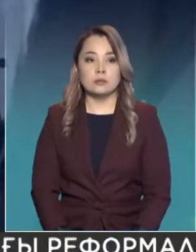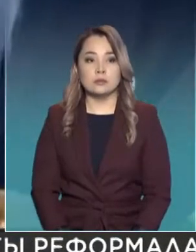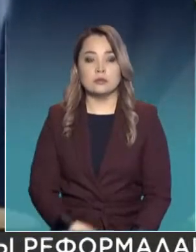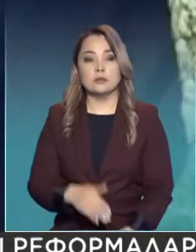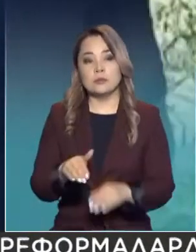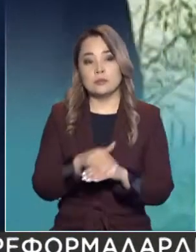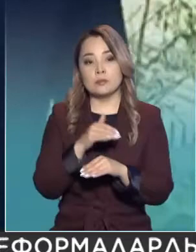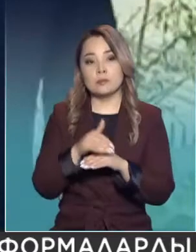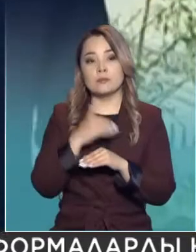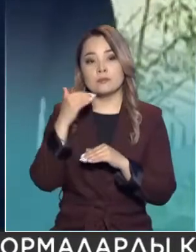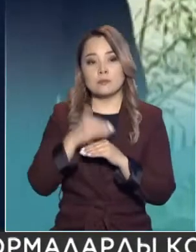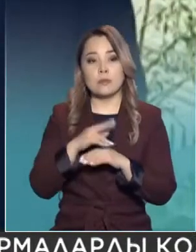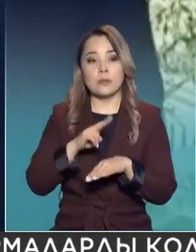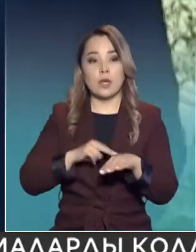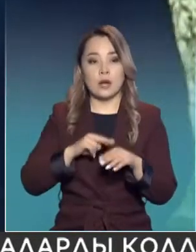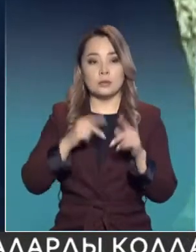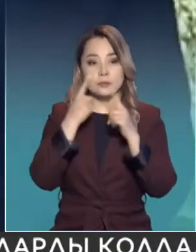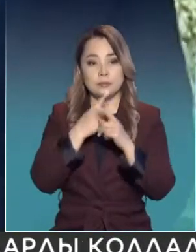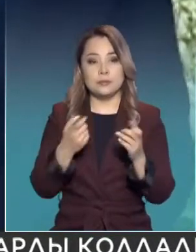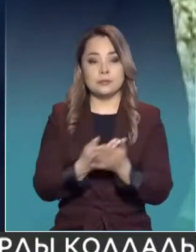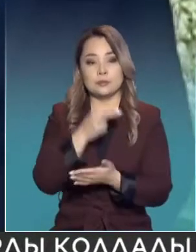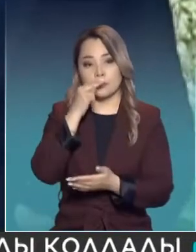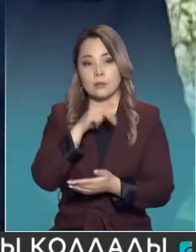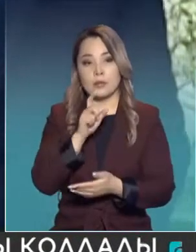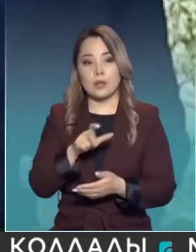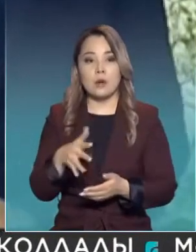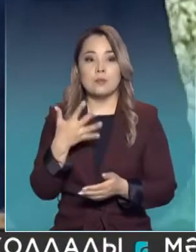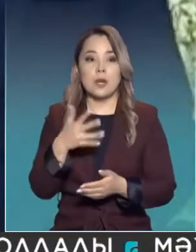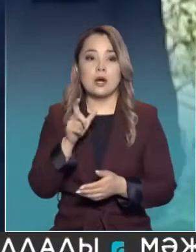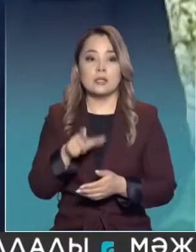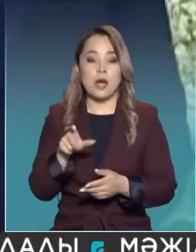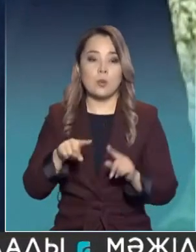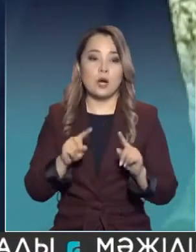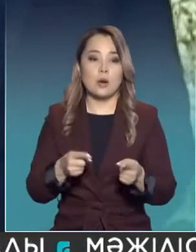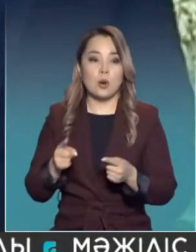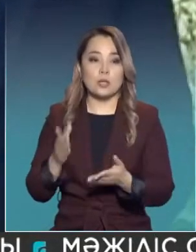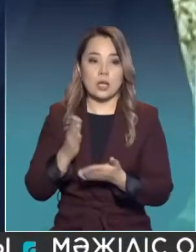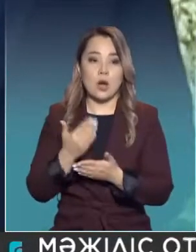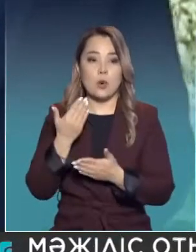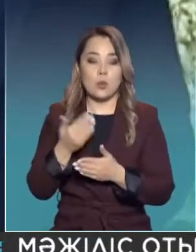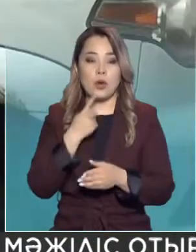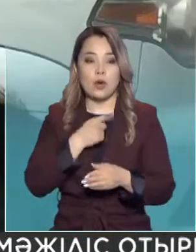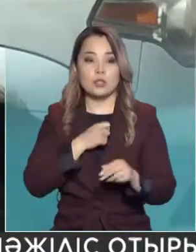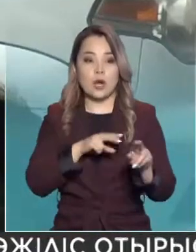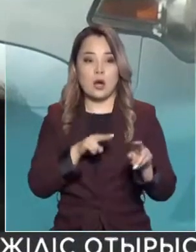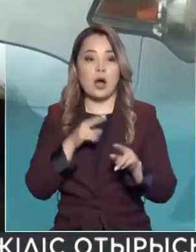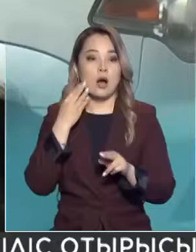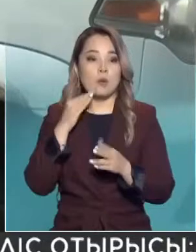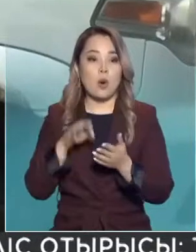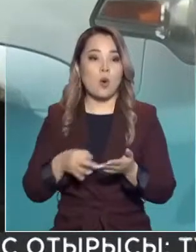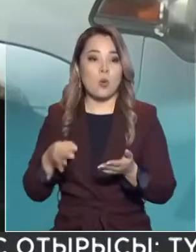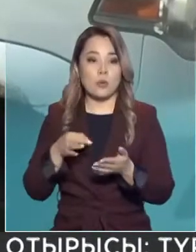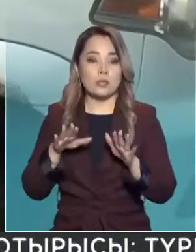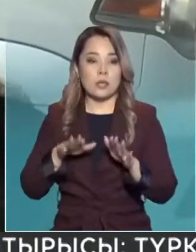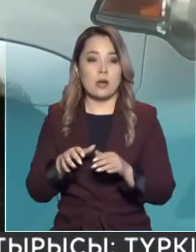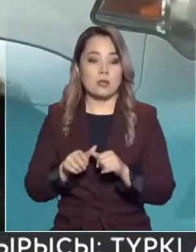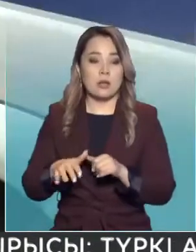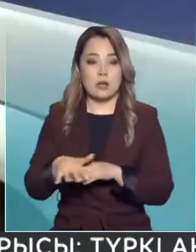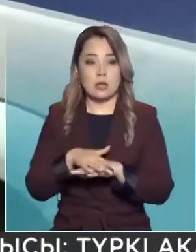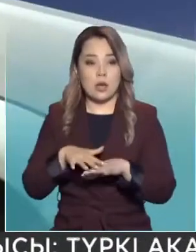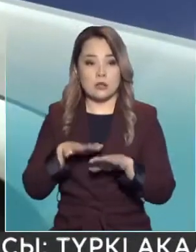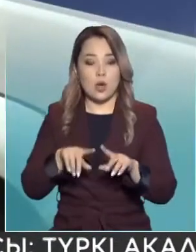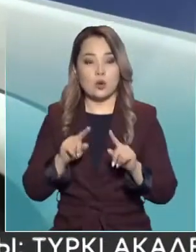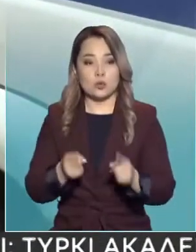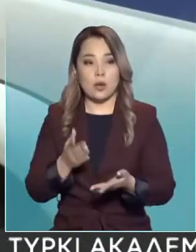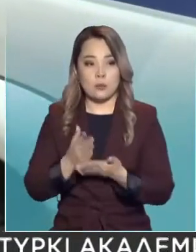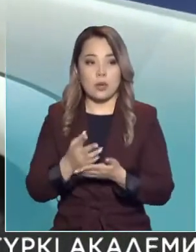Қайырлы кеш, Шерхан. Полицияның хабарлауынша күдіктеленген 5 адам қамауға алынған. Олар қару-жарақты Алматы облысының аумағында жасырған.